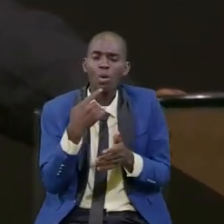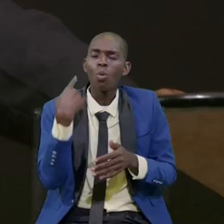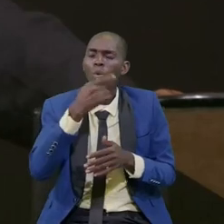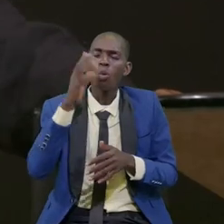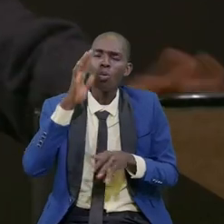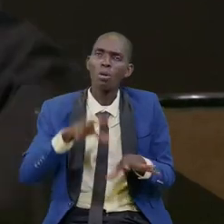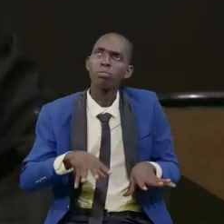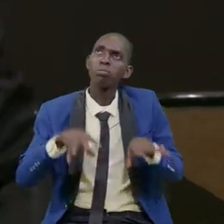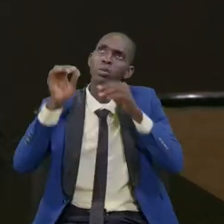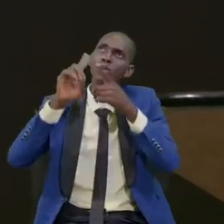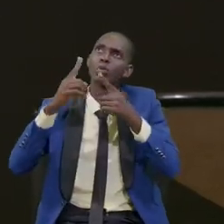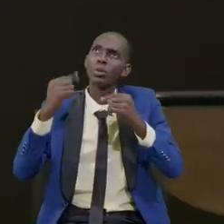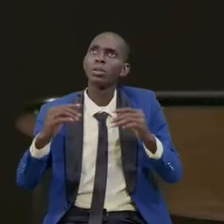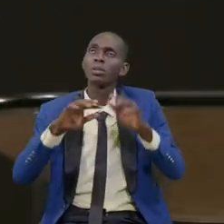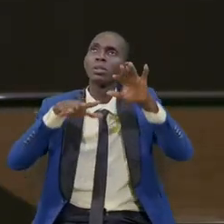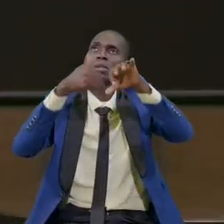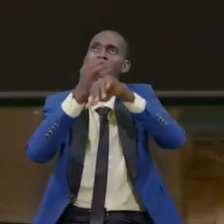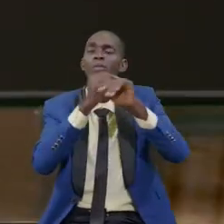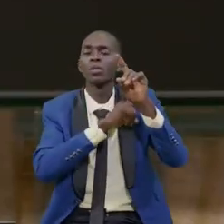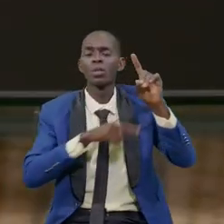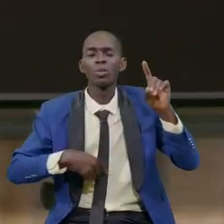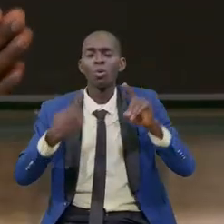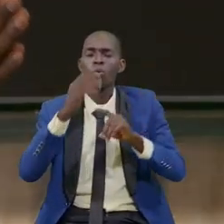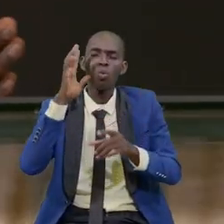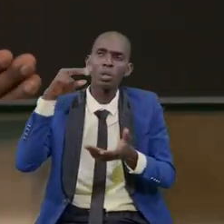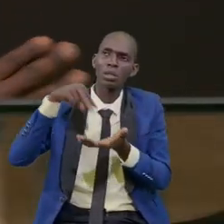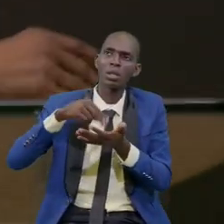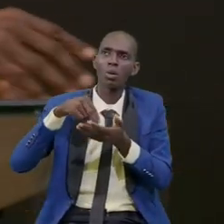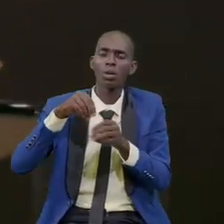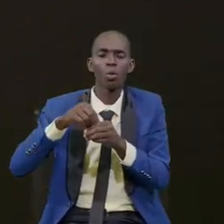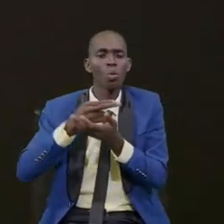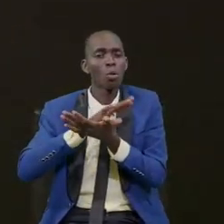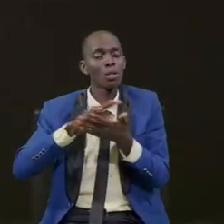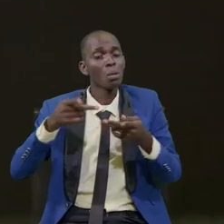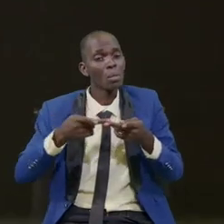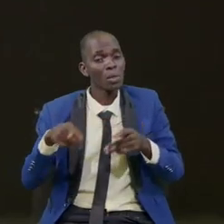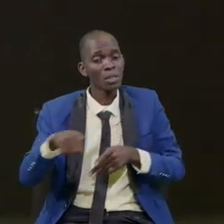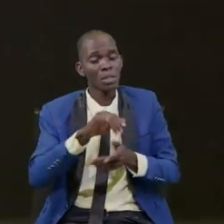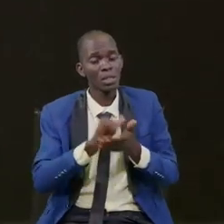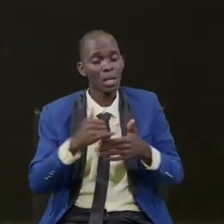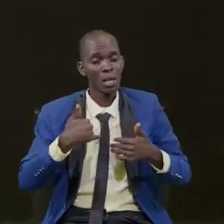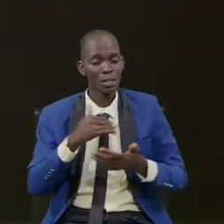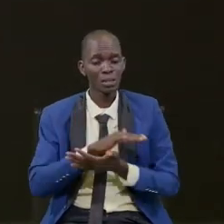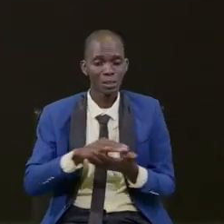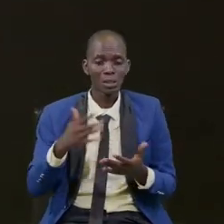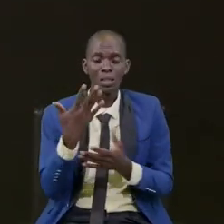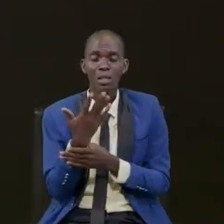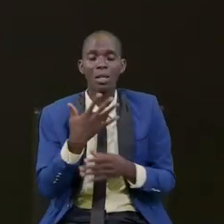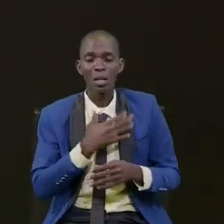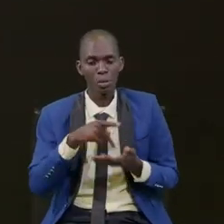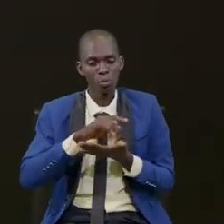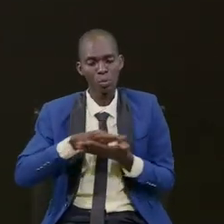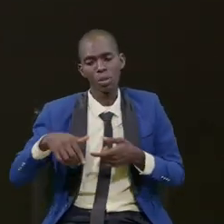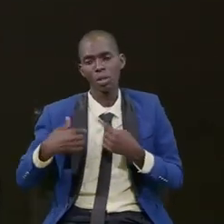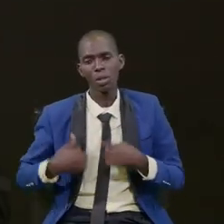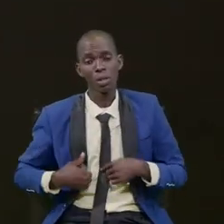Qui séjournera à la montagne du Seigneur, qui sera sur son, dans son lieu saint, celui qui a le cœur pur et les mains innocentes, un